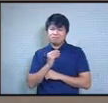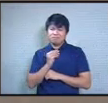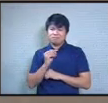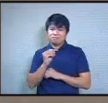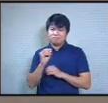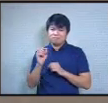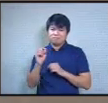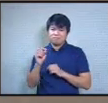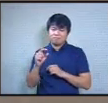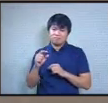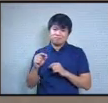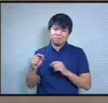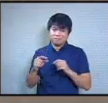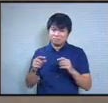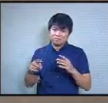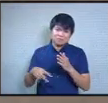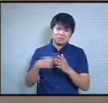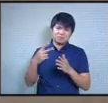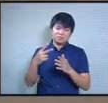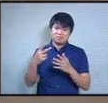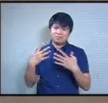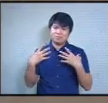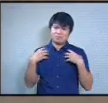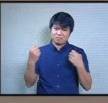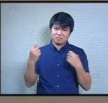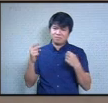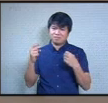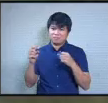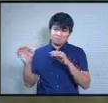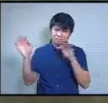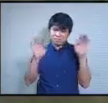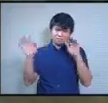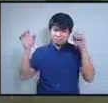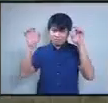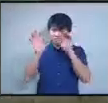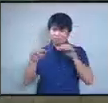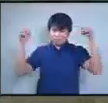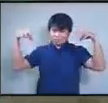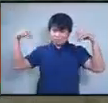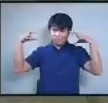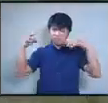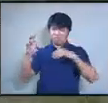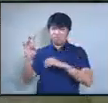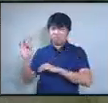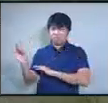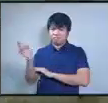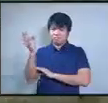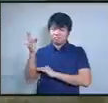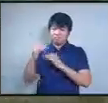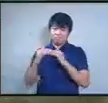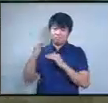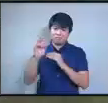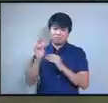Pagliwanag, mas dumobli pa ang sumit ng panahon. Masado alas 7 nga ng umaga nang maramdaman na rito yung ganitong kalakas